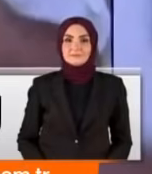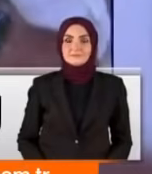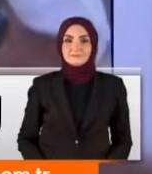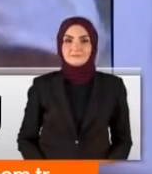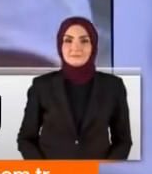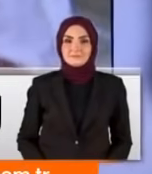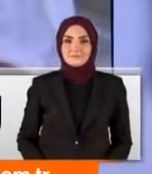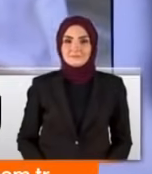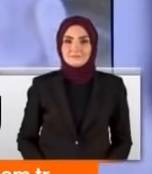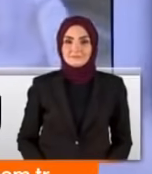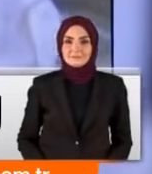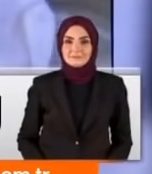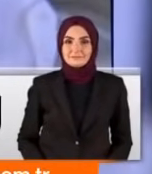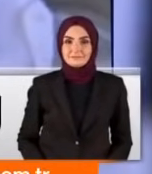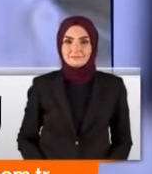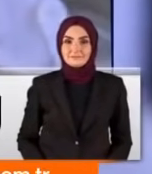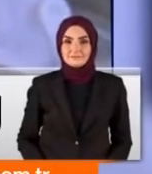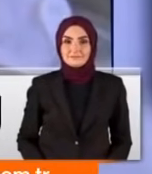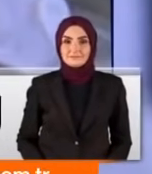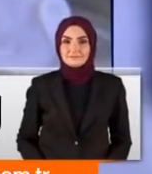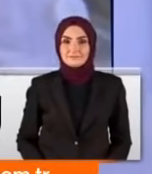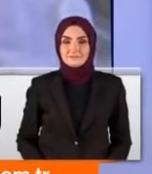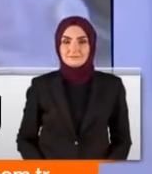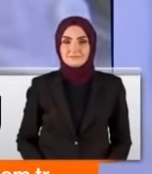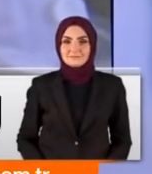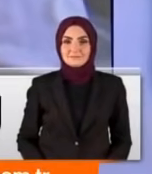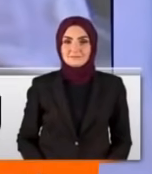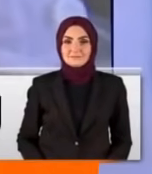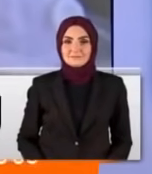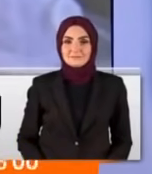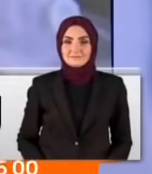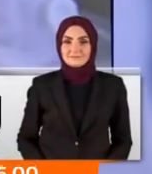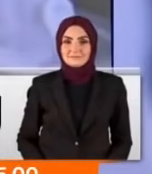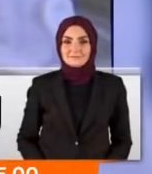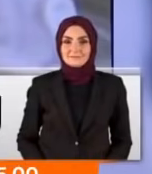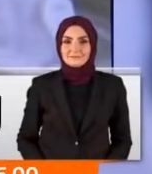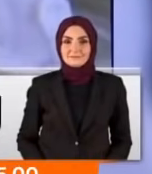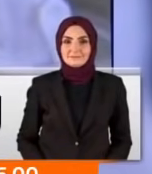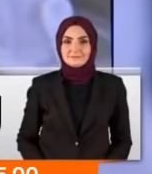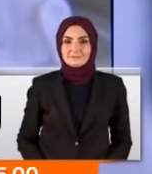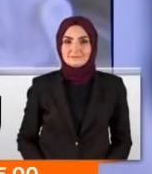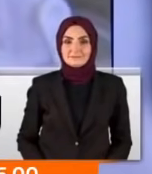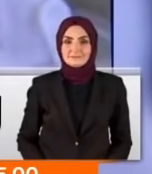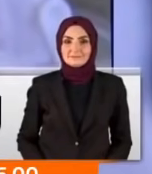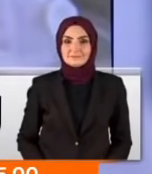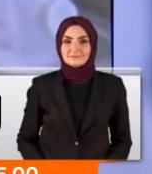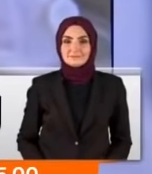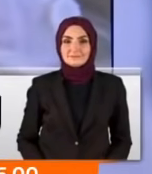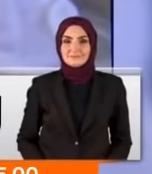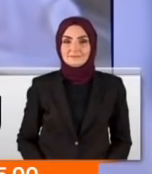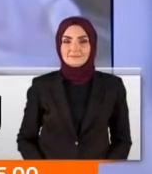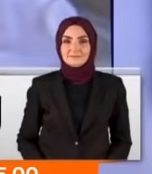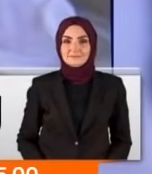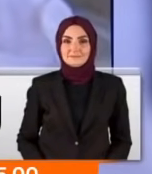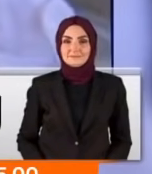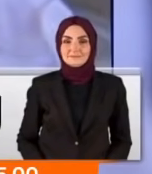düşünemezken iki tane olabilir dedik. Ay olamaz, olabilir mi? Yani iyi ki de